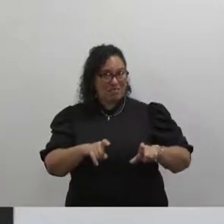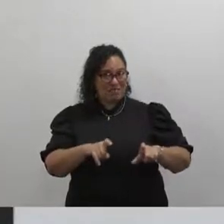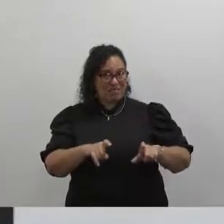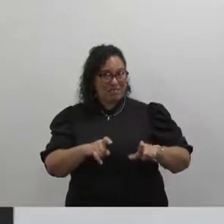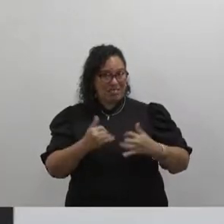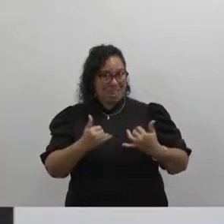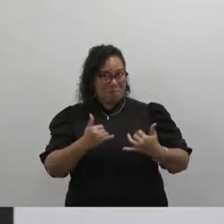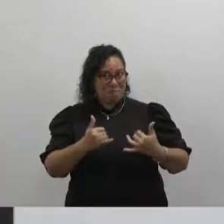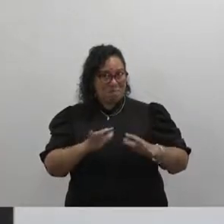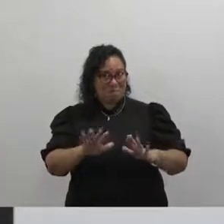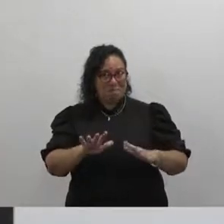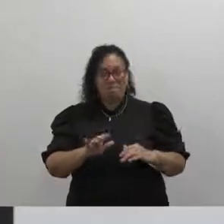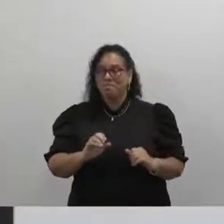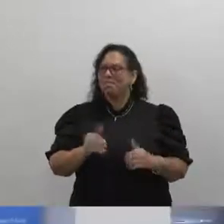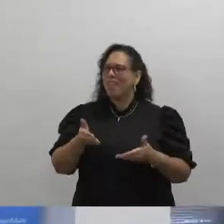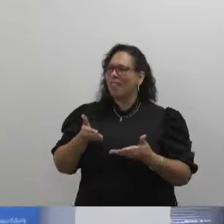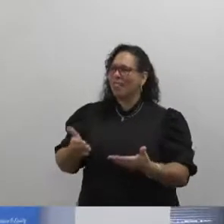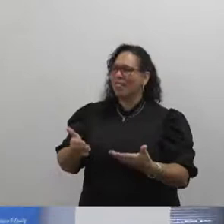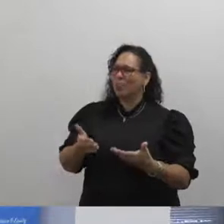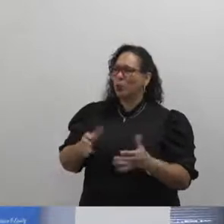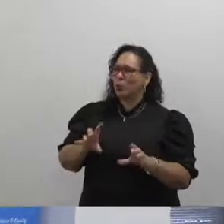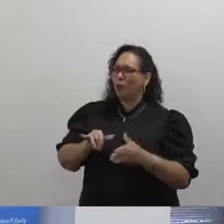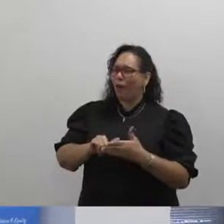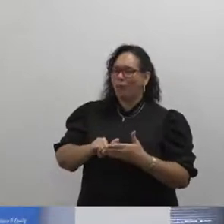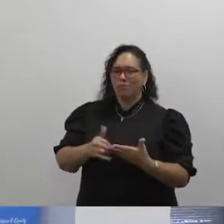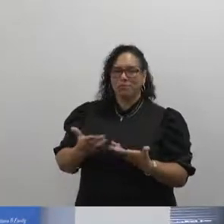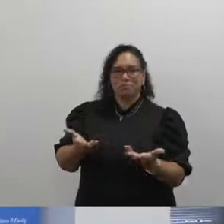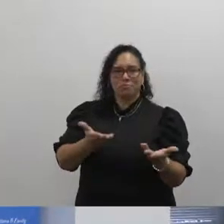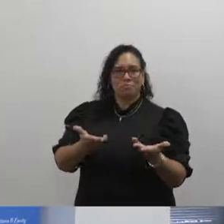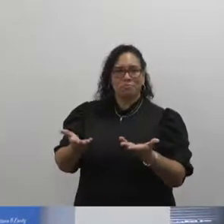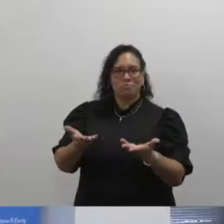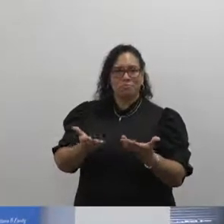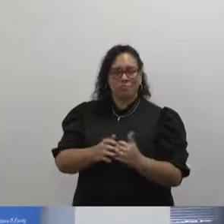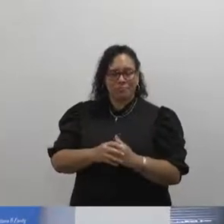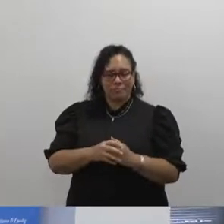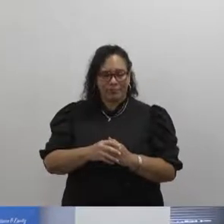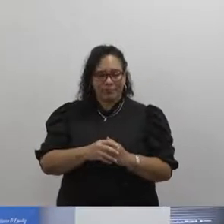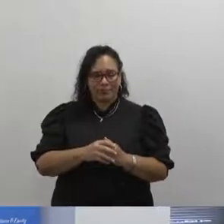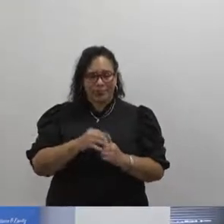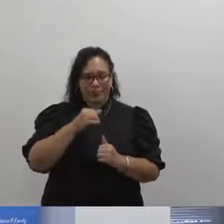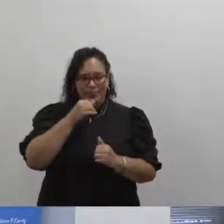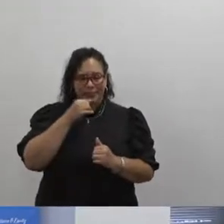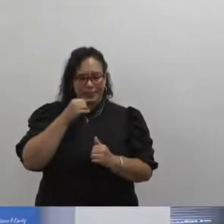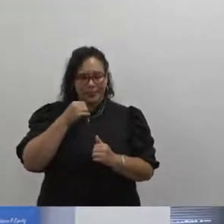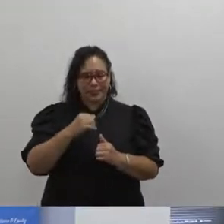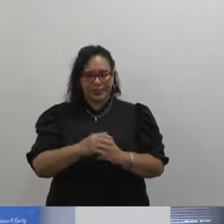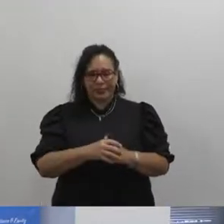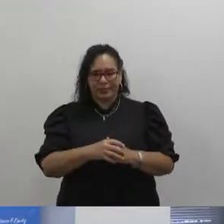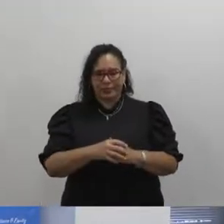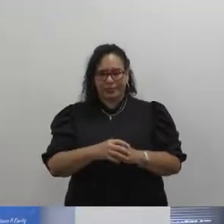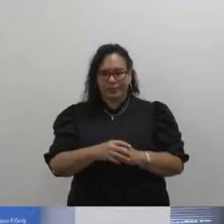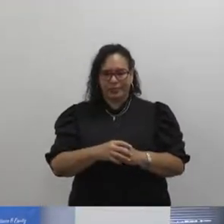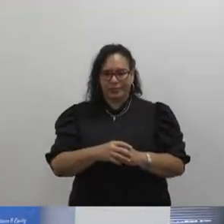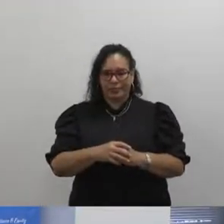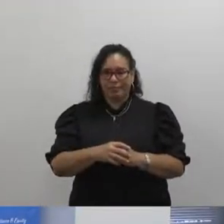ok nhưng xưa sầm nua môn sân bị kẹt tôi làm bị cả đã tâm tôn ra ngập hiệp